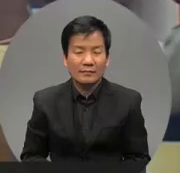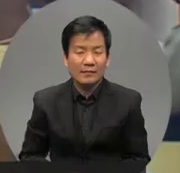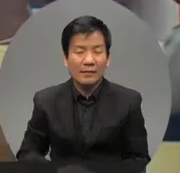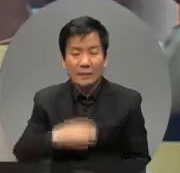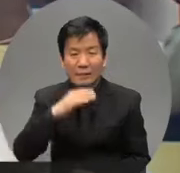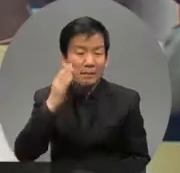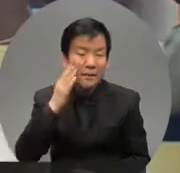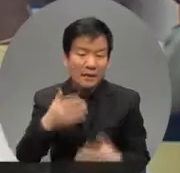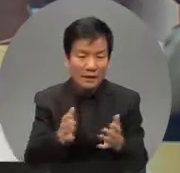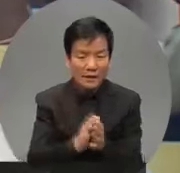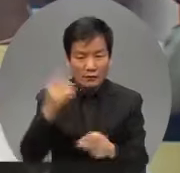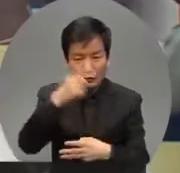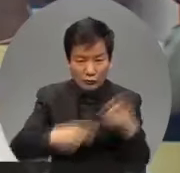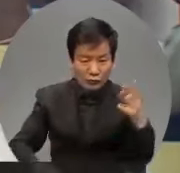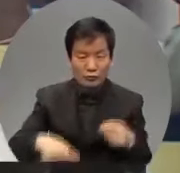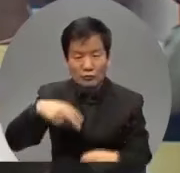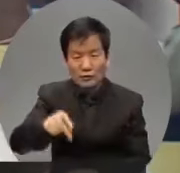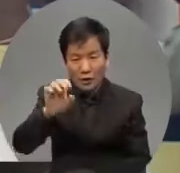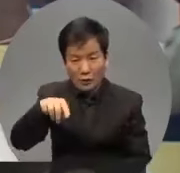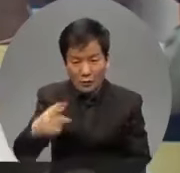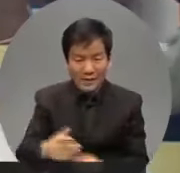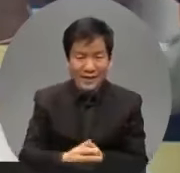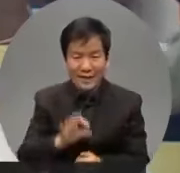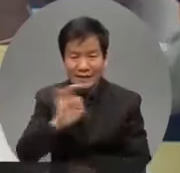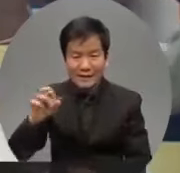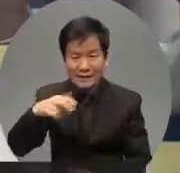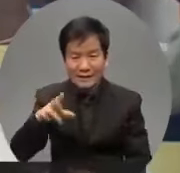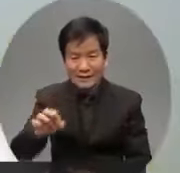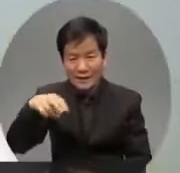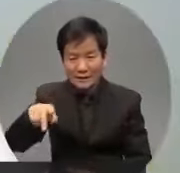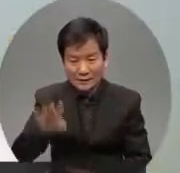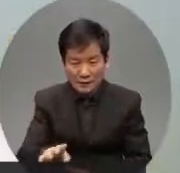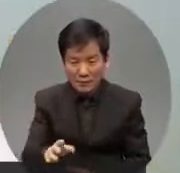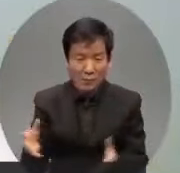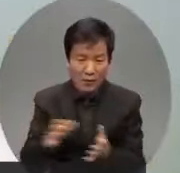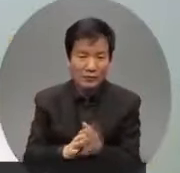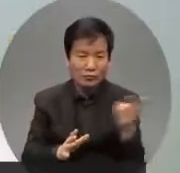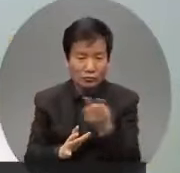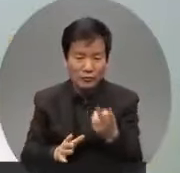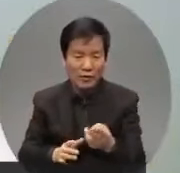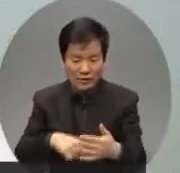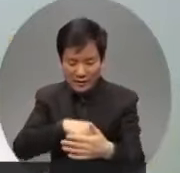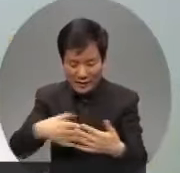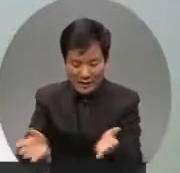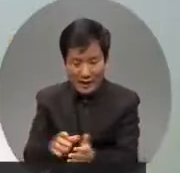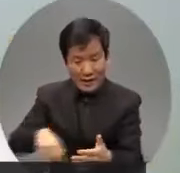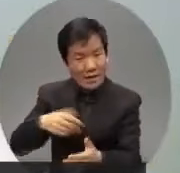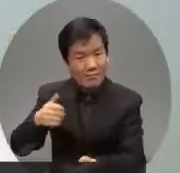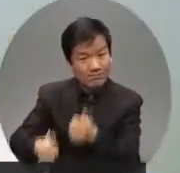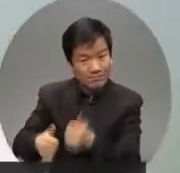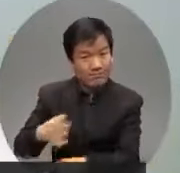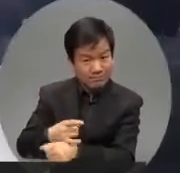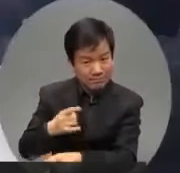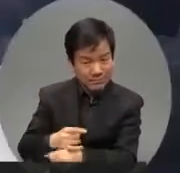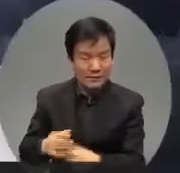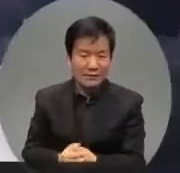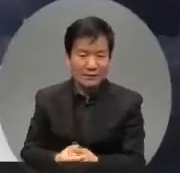더불어민주당이 청주 서원에 대해 현역 이장섭 의원이 포함된 2인 경선을 치르기로 했습니다. 반면